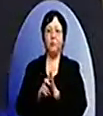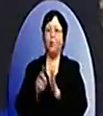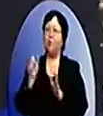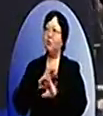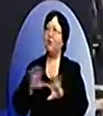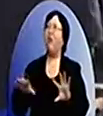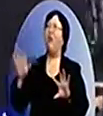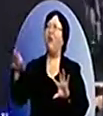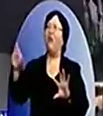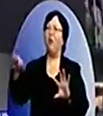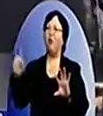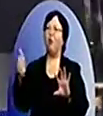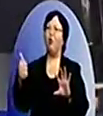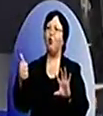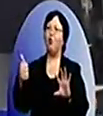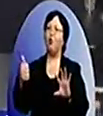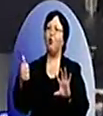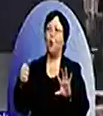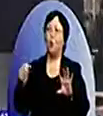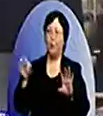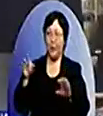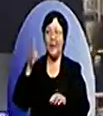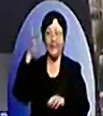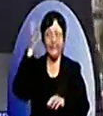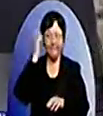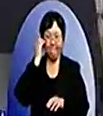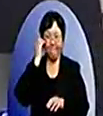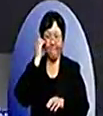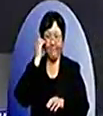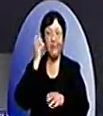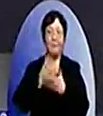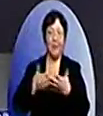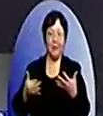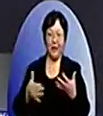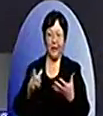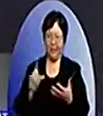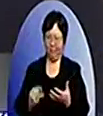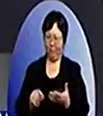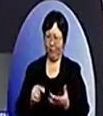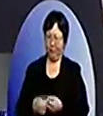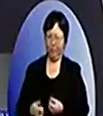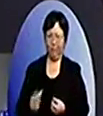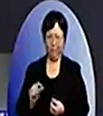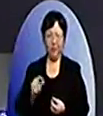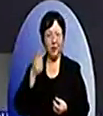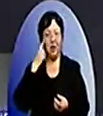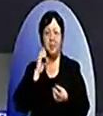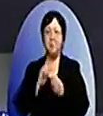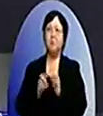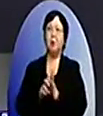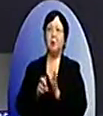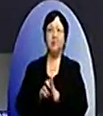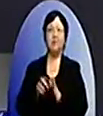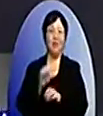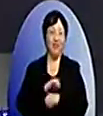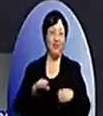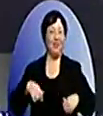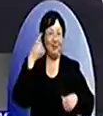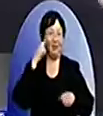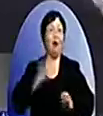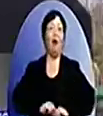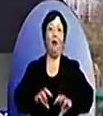хараад за энэ чиглэлээр ийм үүр хийж болдгийм байна, ийм материалаар хийж болох юм байна гэдгийг санаагаа авчна. За хоёрдугаарт бол